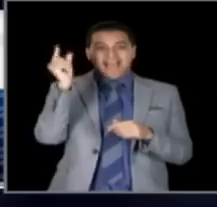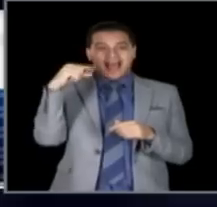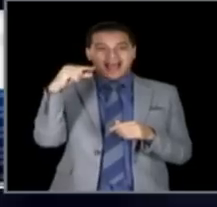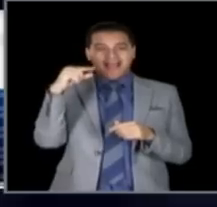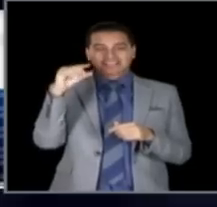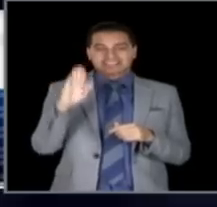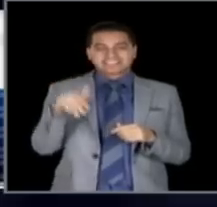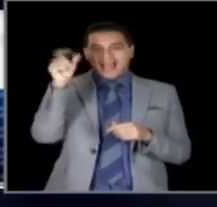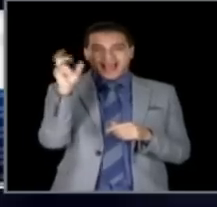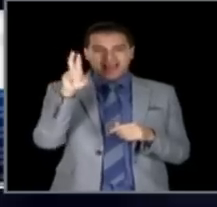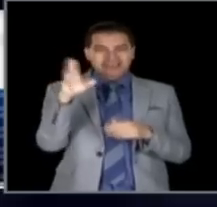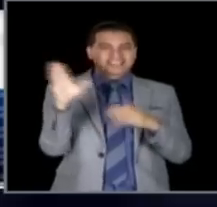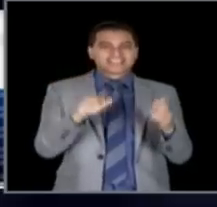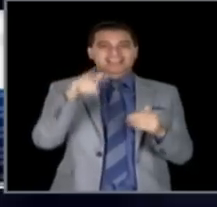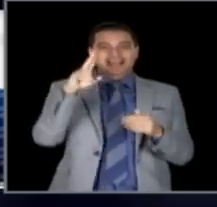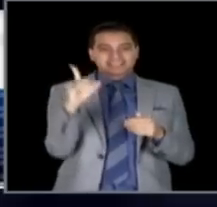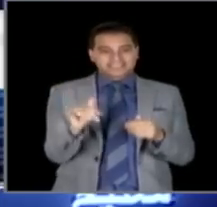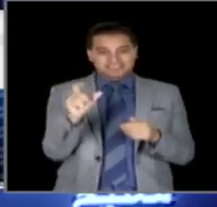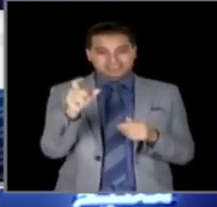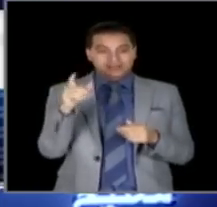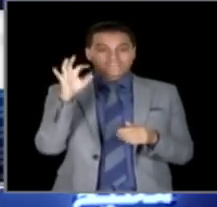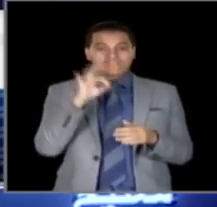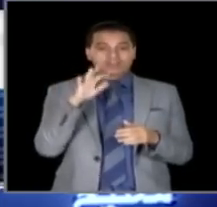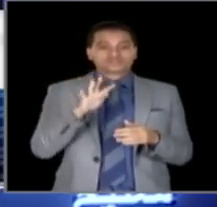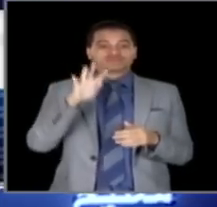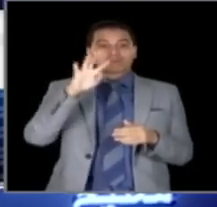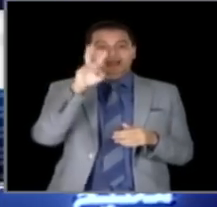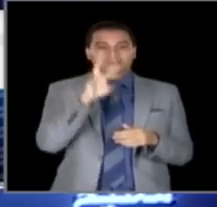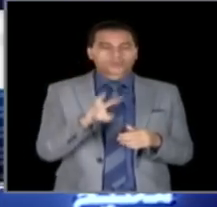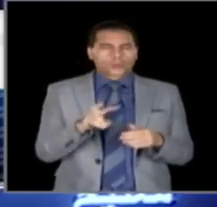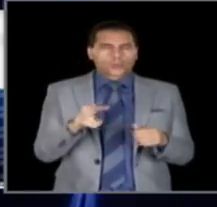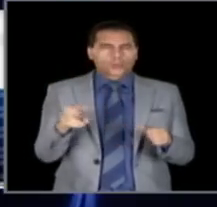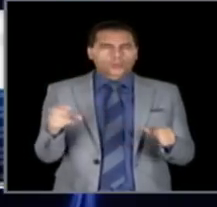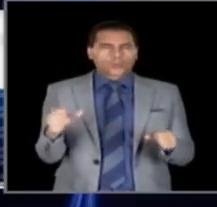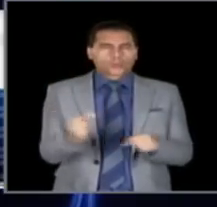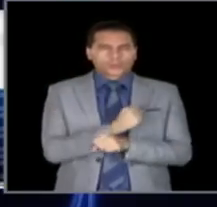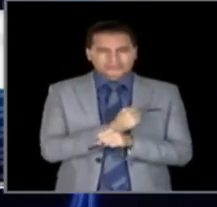محمد سليم خطف 20 نقطة. إجابتك؟ شمال سيناء.